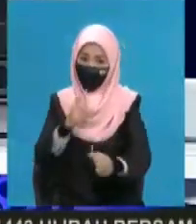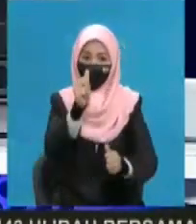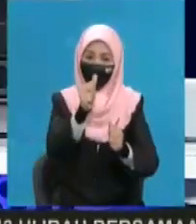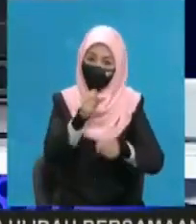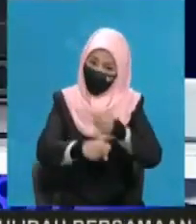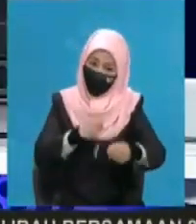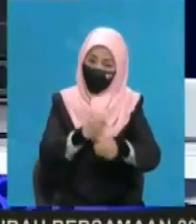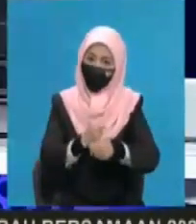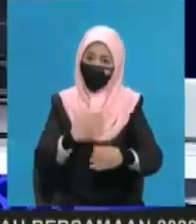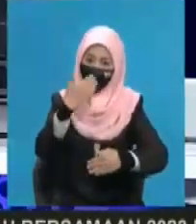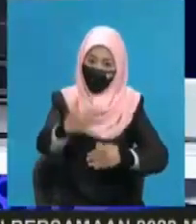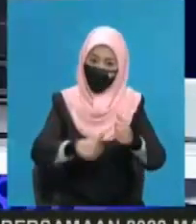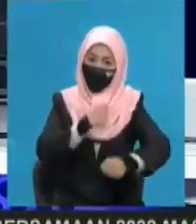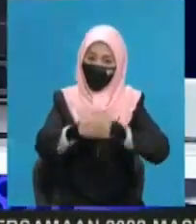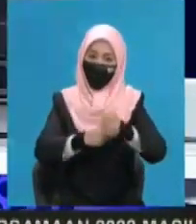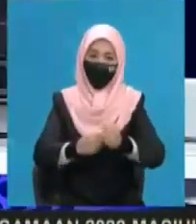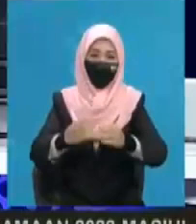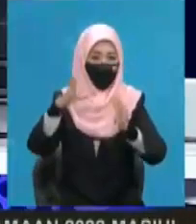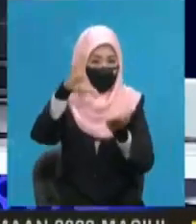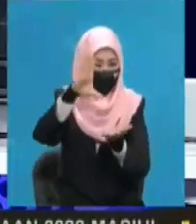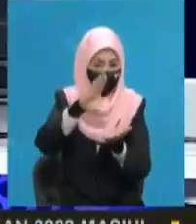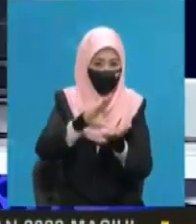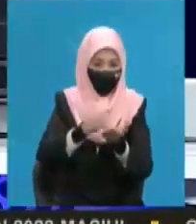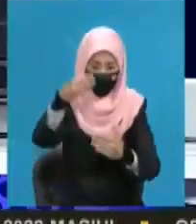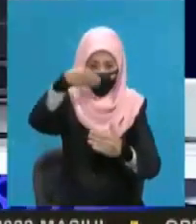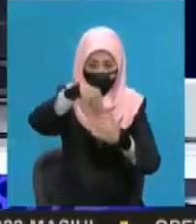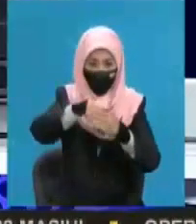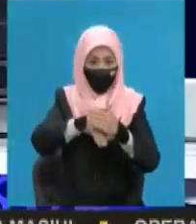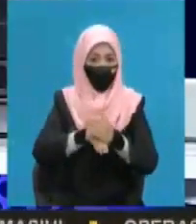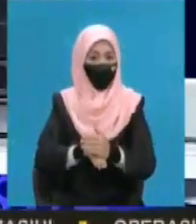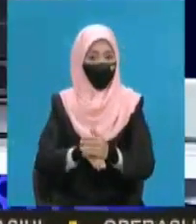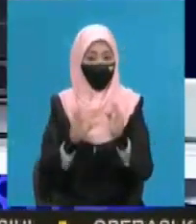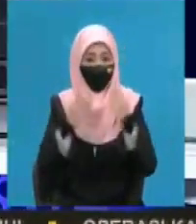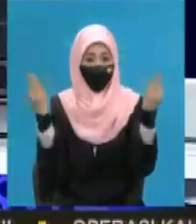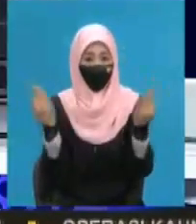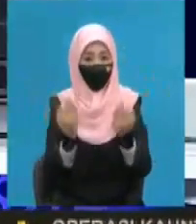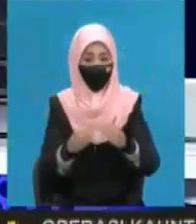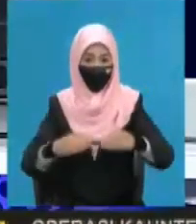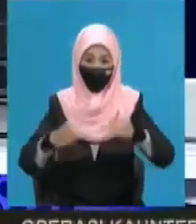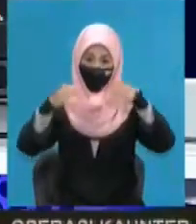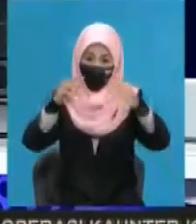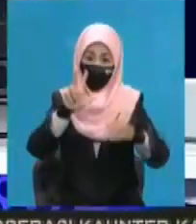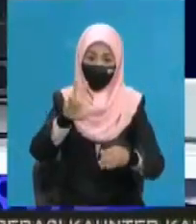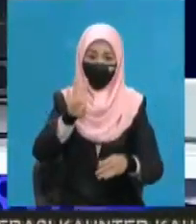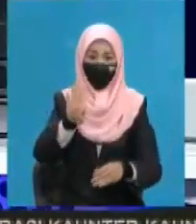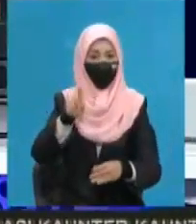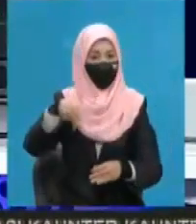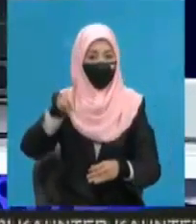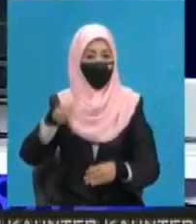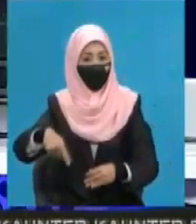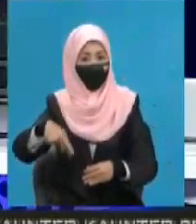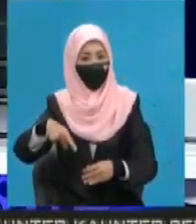tahun ketahun disamping mengurangkan beban respon isi rumah yang terlibat dalam peringkat ketiga bete 2021